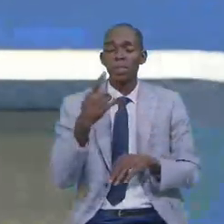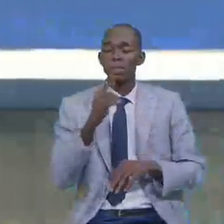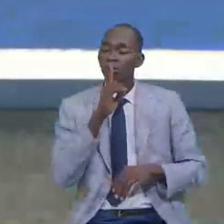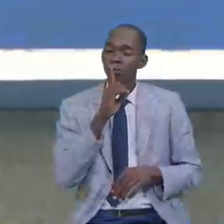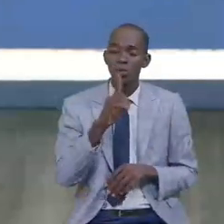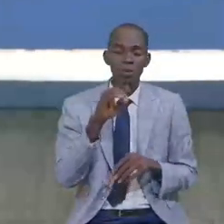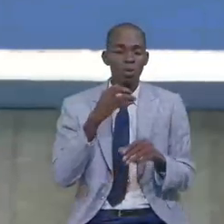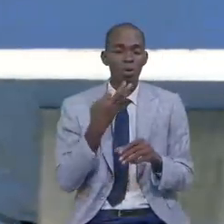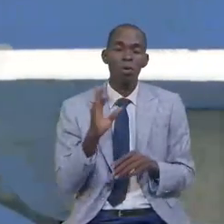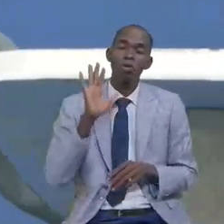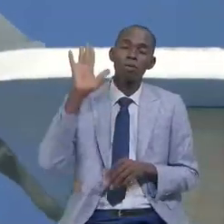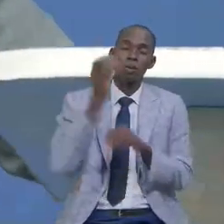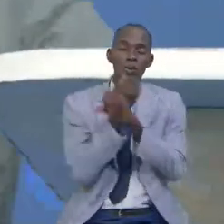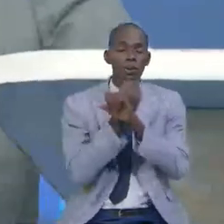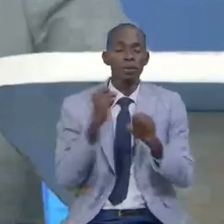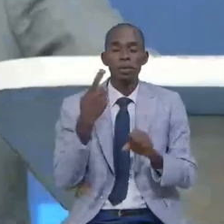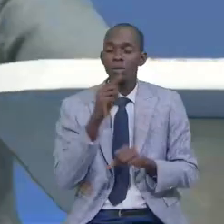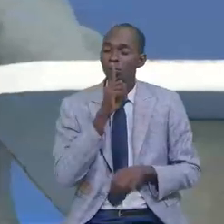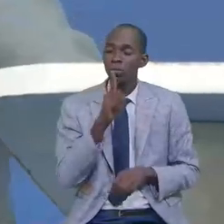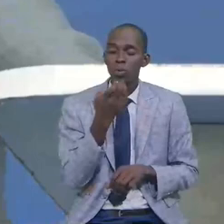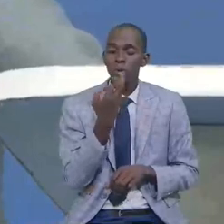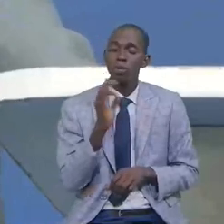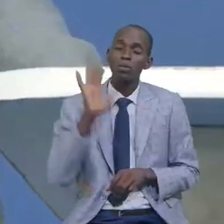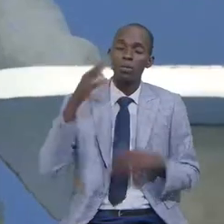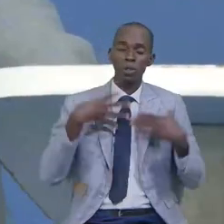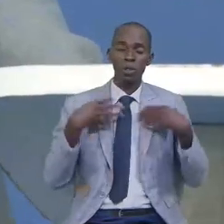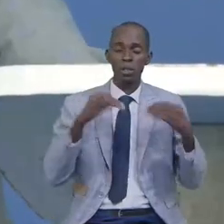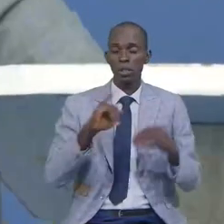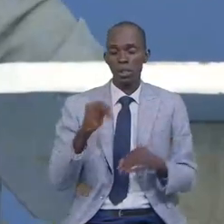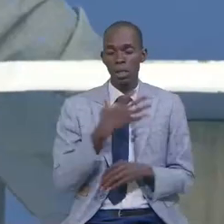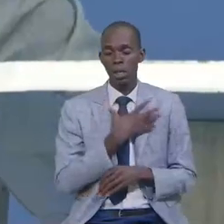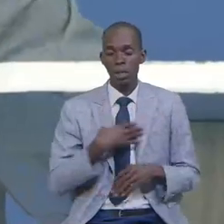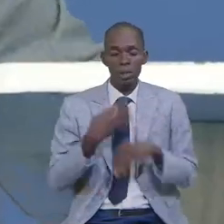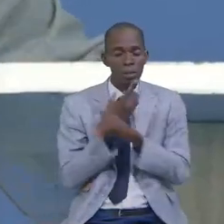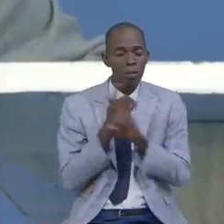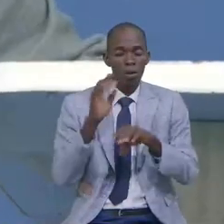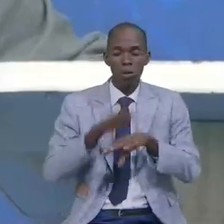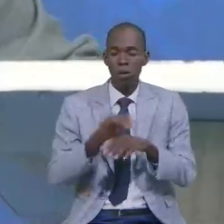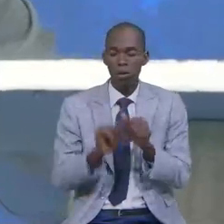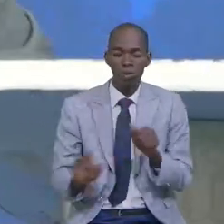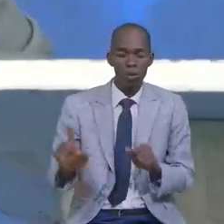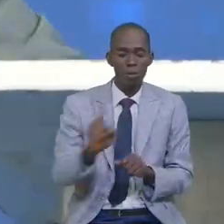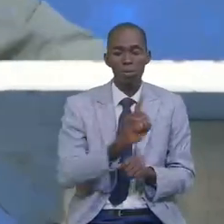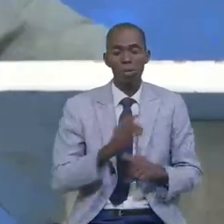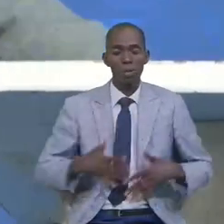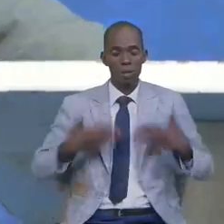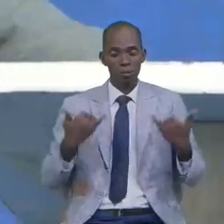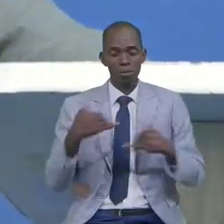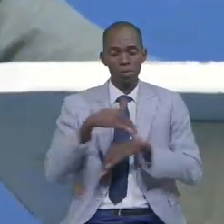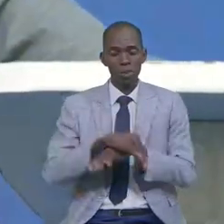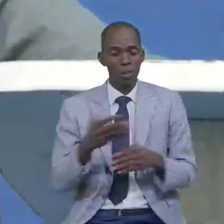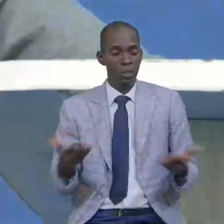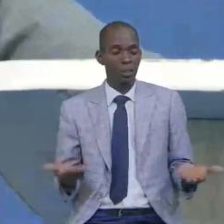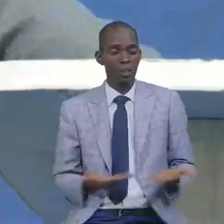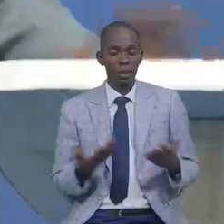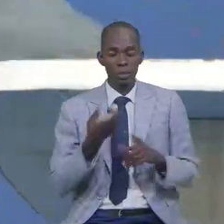la réalité de ta guérison et de ta délivrance sur chaque vie, ce soir, ici, au lieu